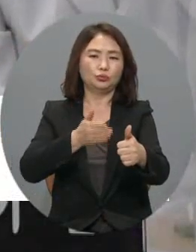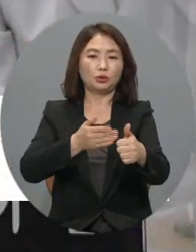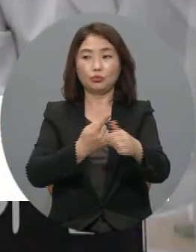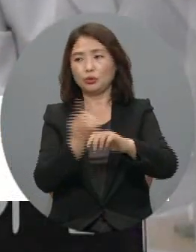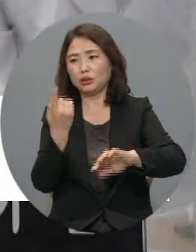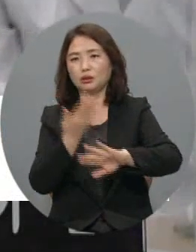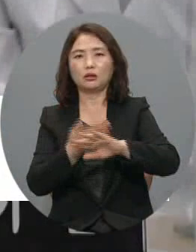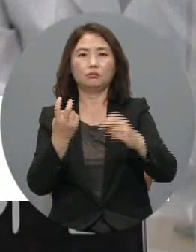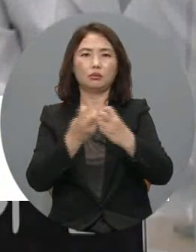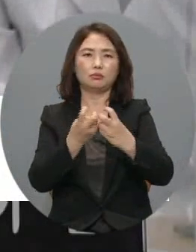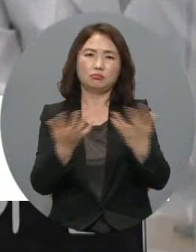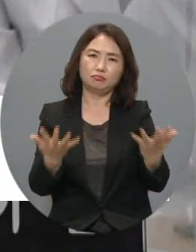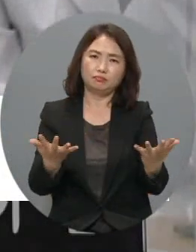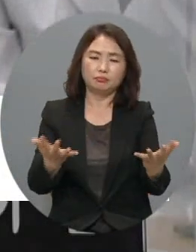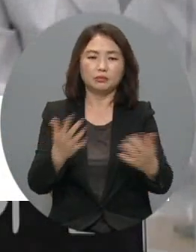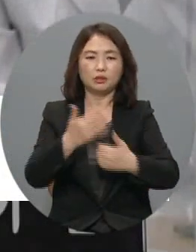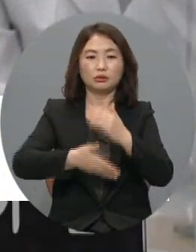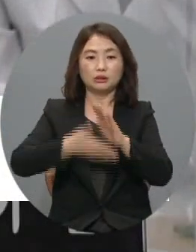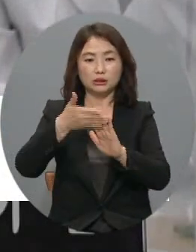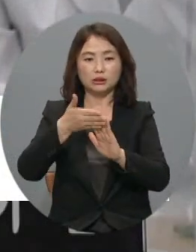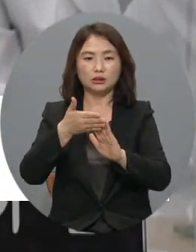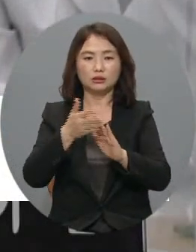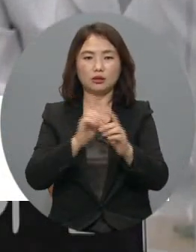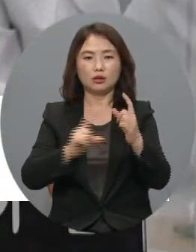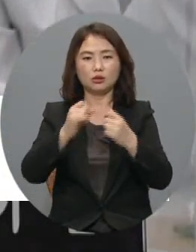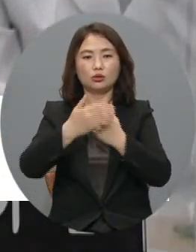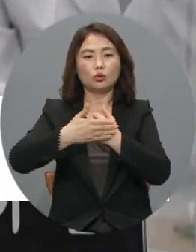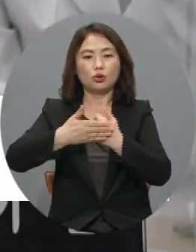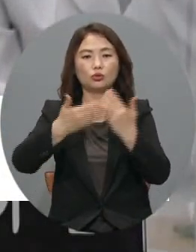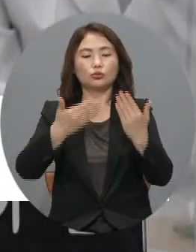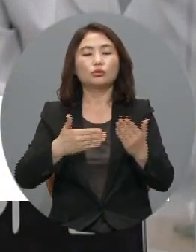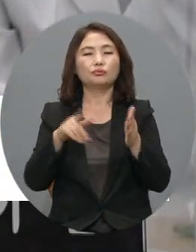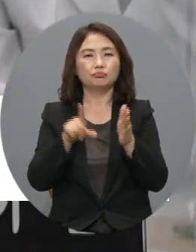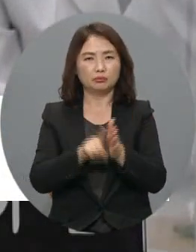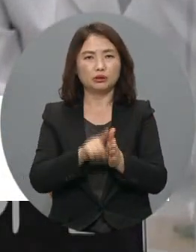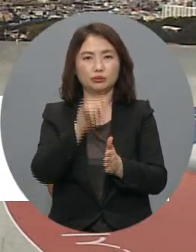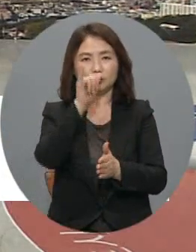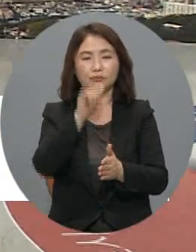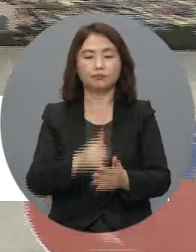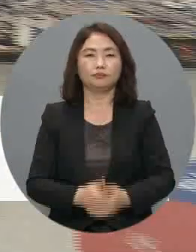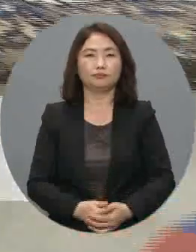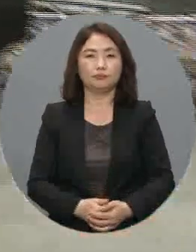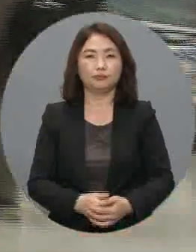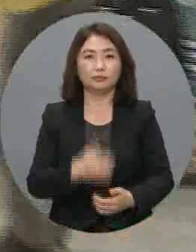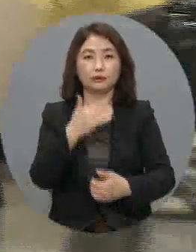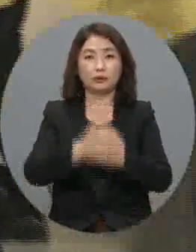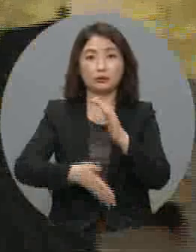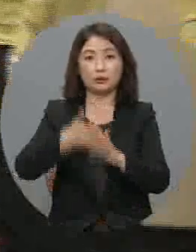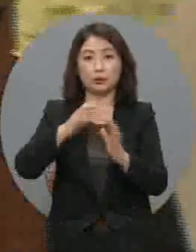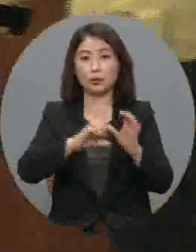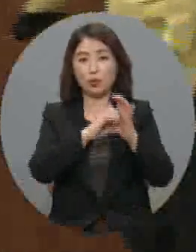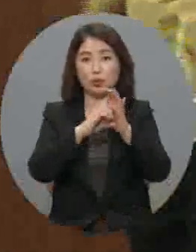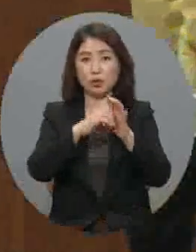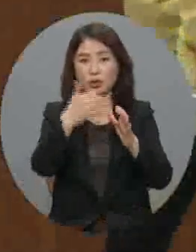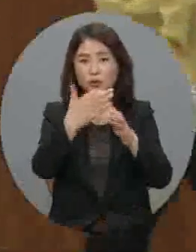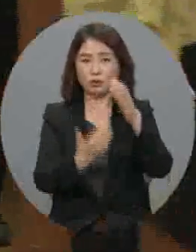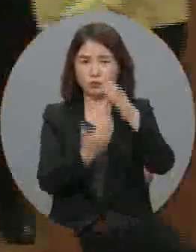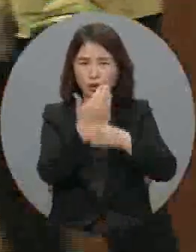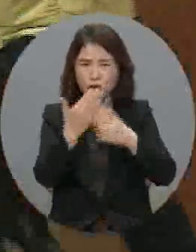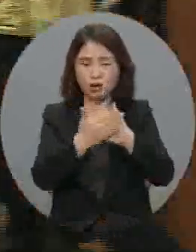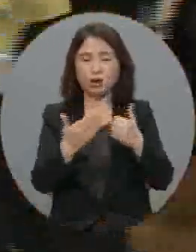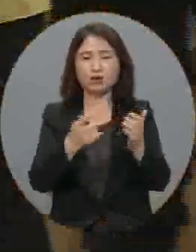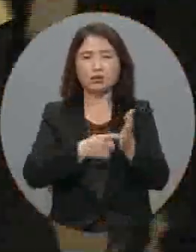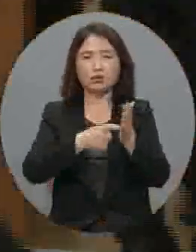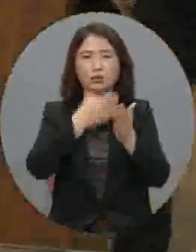대책이 없는데 아마 시에서 또 다음에 보전해 주시리라고 저는 믿고 있습니다. 대구시는 코로나19로 인한